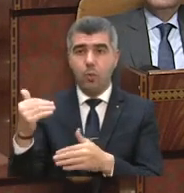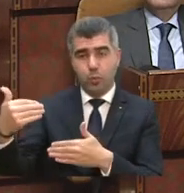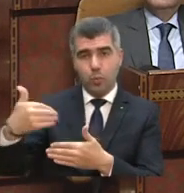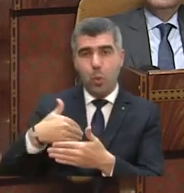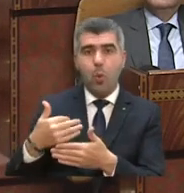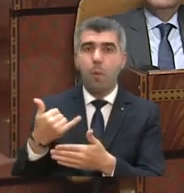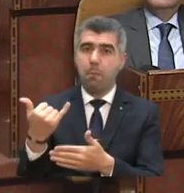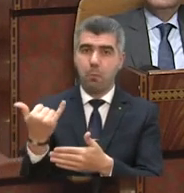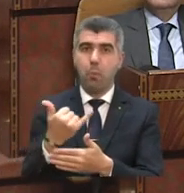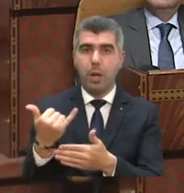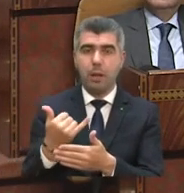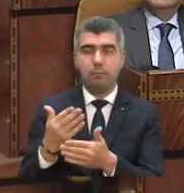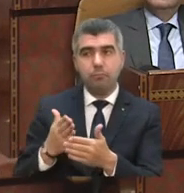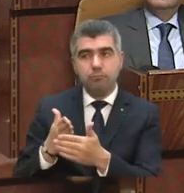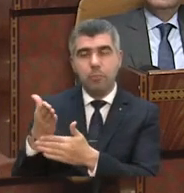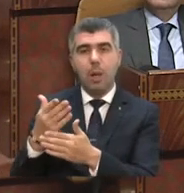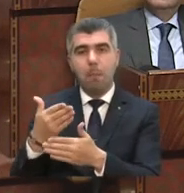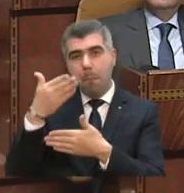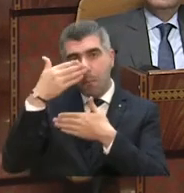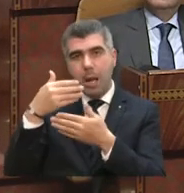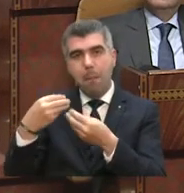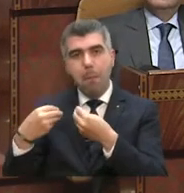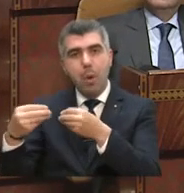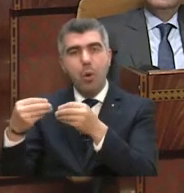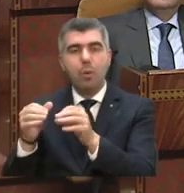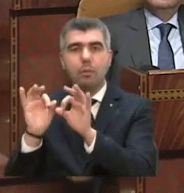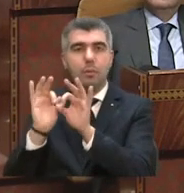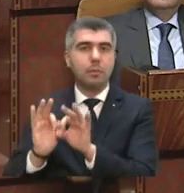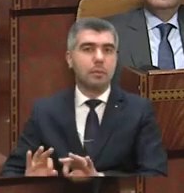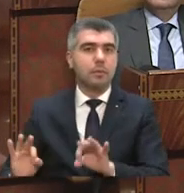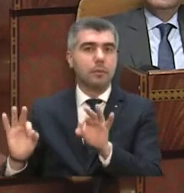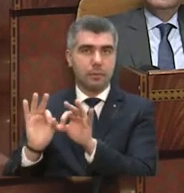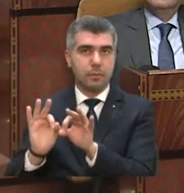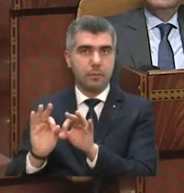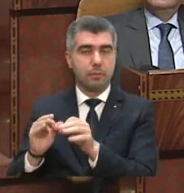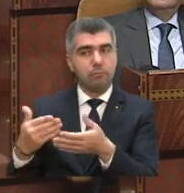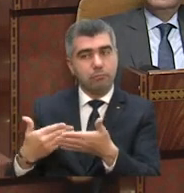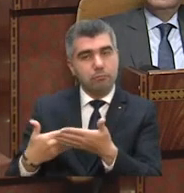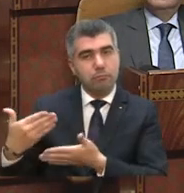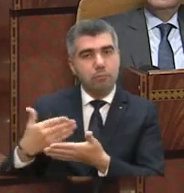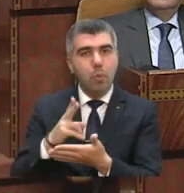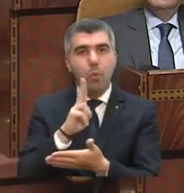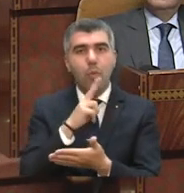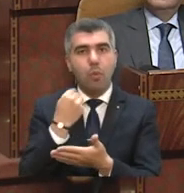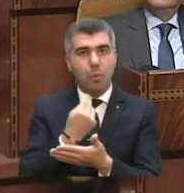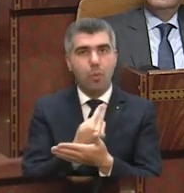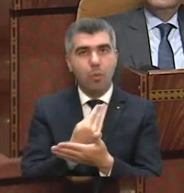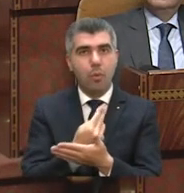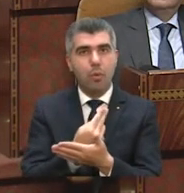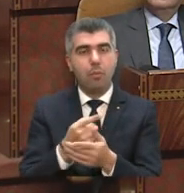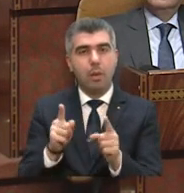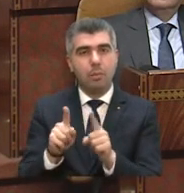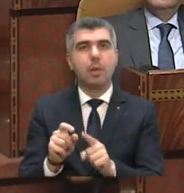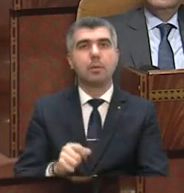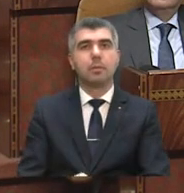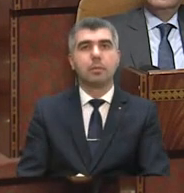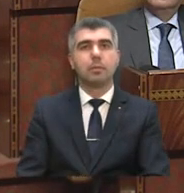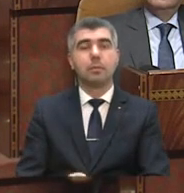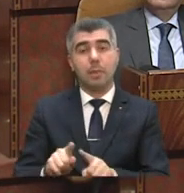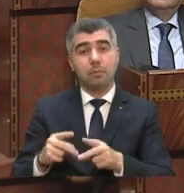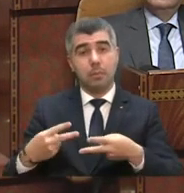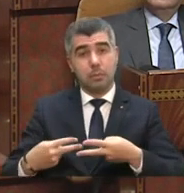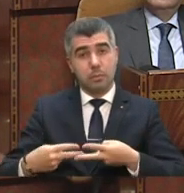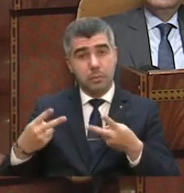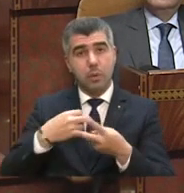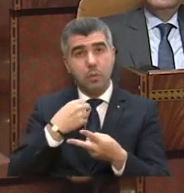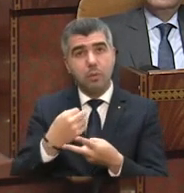على أننا حنا كنقولوا أن عندنا علاقات متميزة مع الحكومة الفرنسية، ولكن كيجي جابرييل أطال وكيصرح